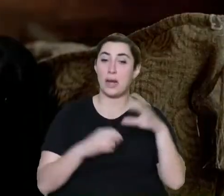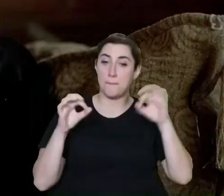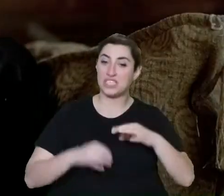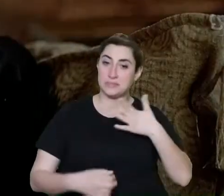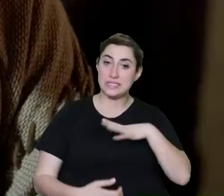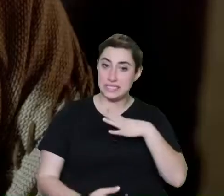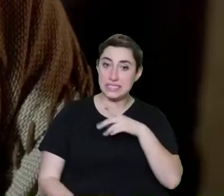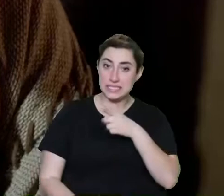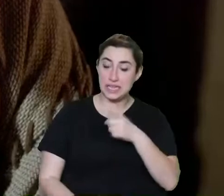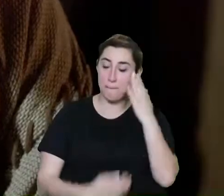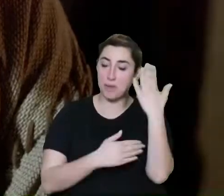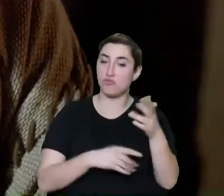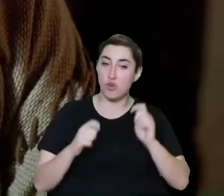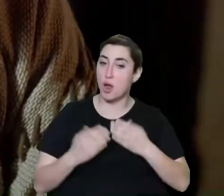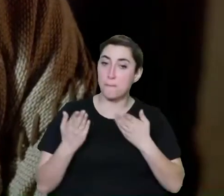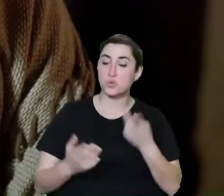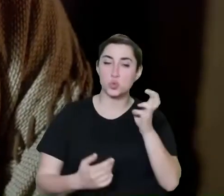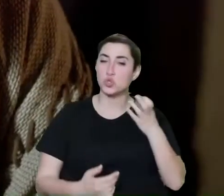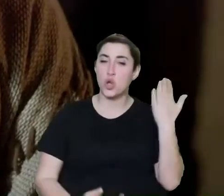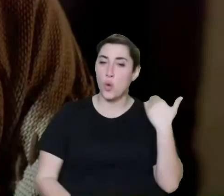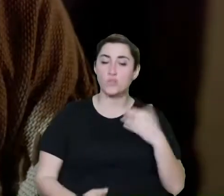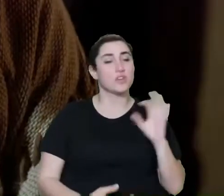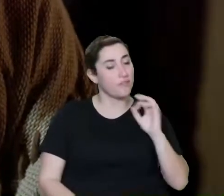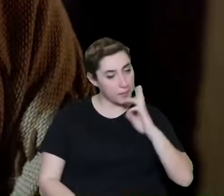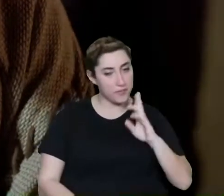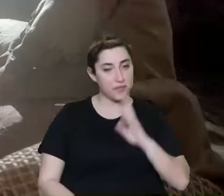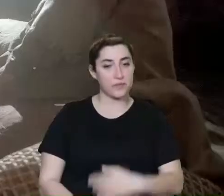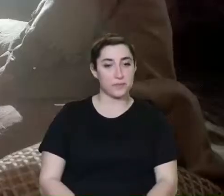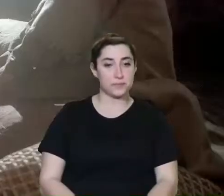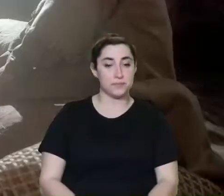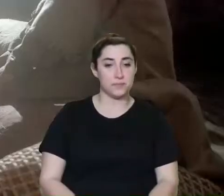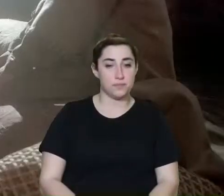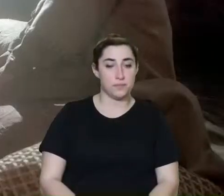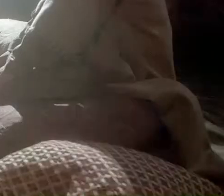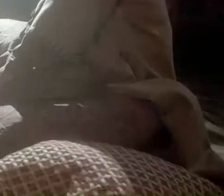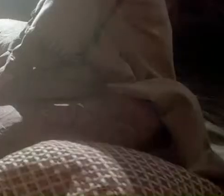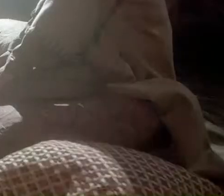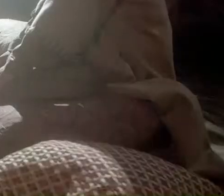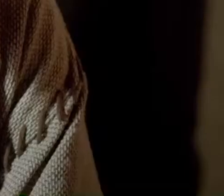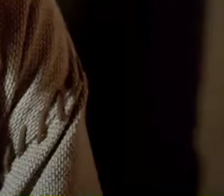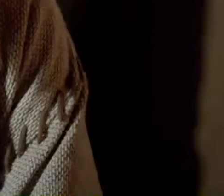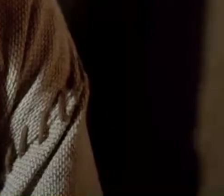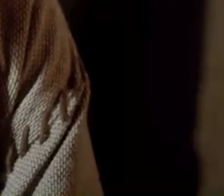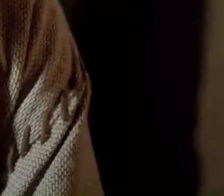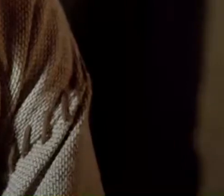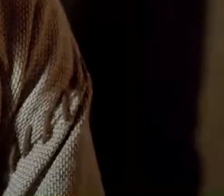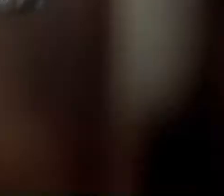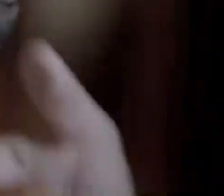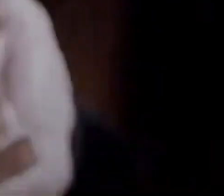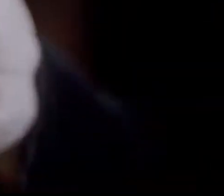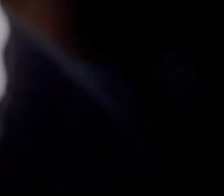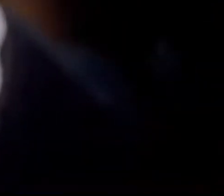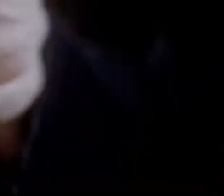dönmek arzusuyla müracaat etmişsin 3 ay evvel. Evet efendim. Kâtip başkadının yanına gelip meşin kılıfta bir ferman